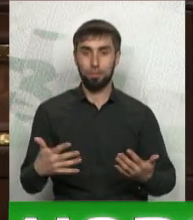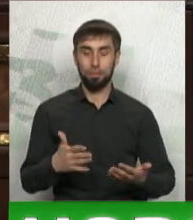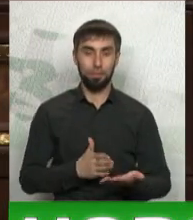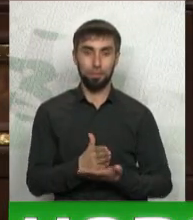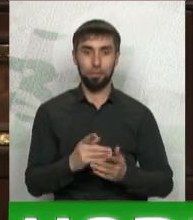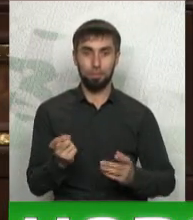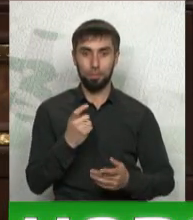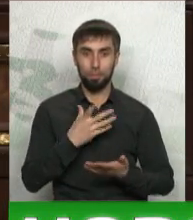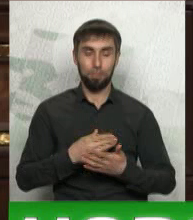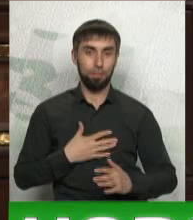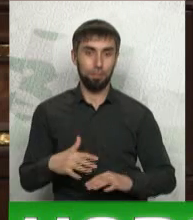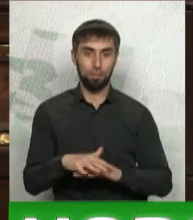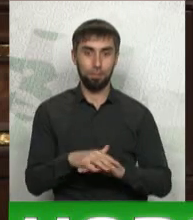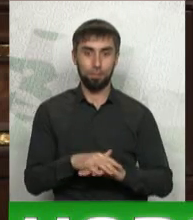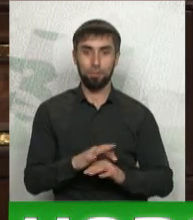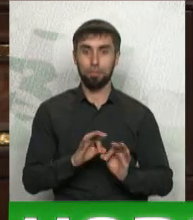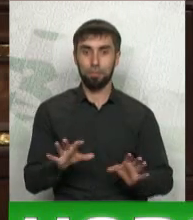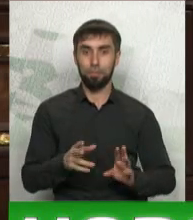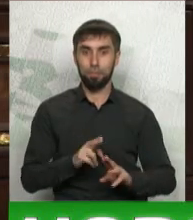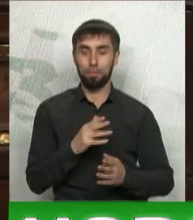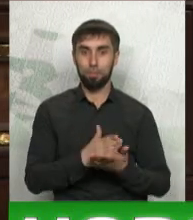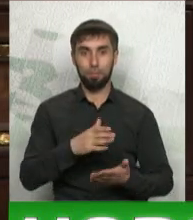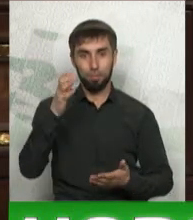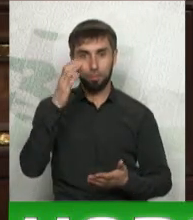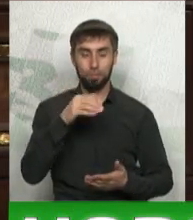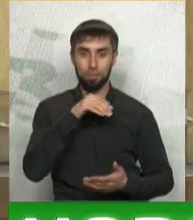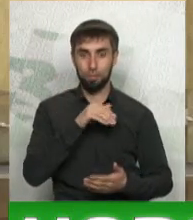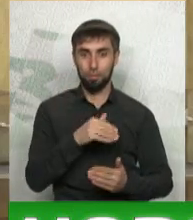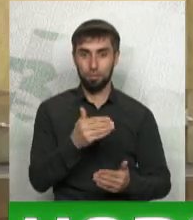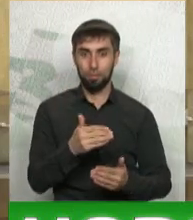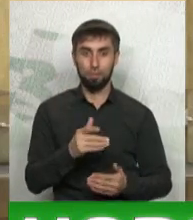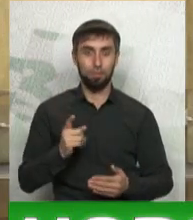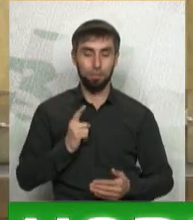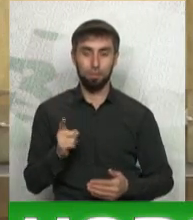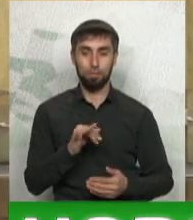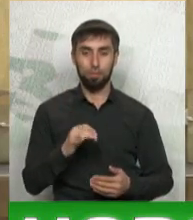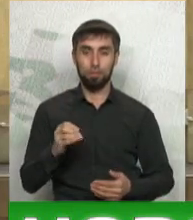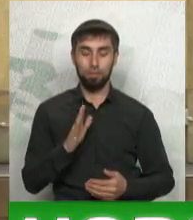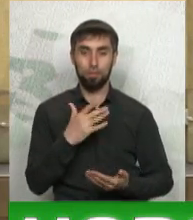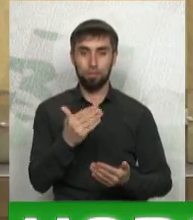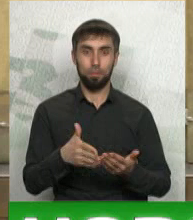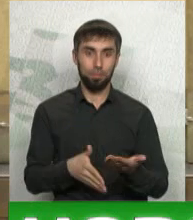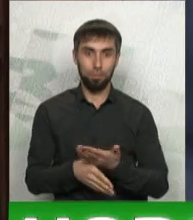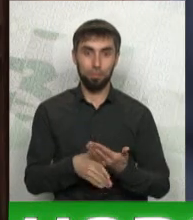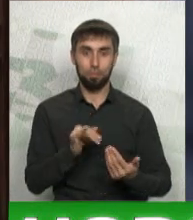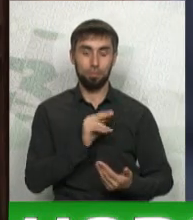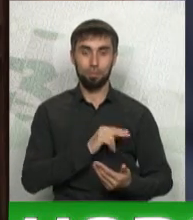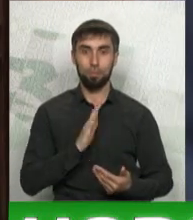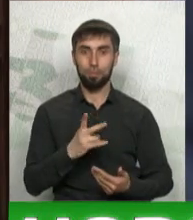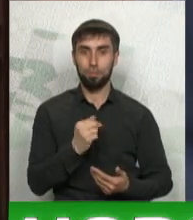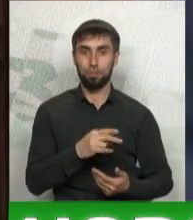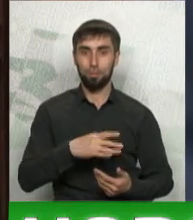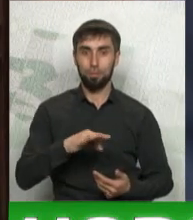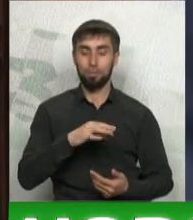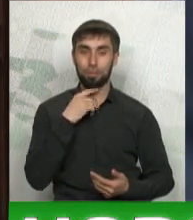хозяйства нашего народного при этом имеет образование профильное надеюсь искренне будет ваш помощник и работать будет на благо